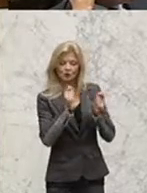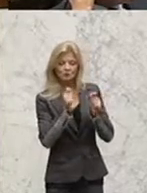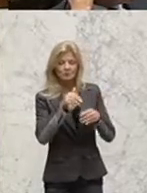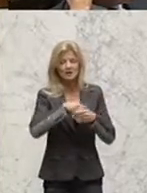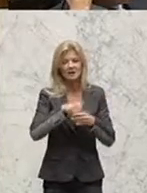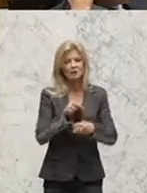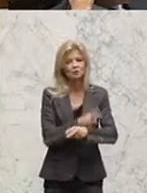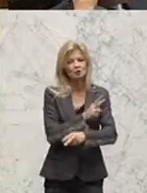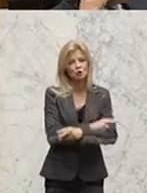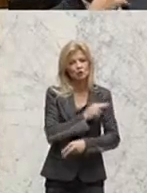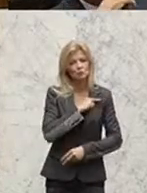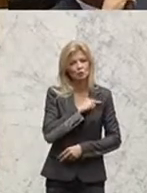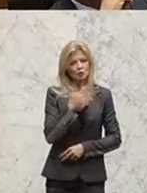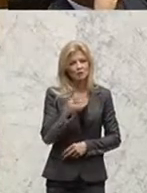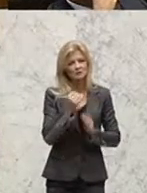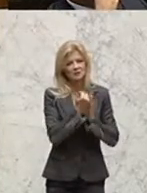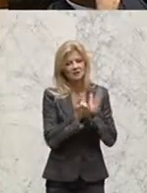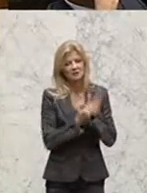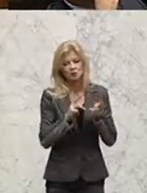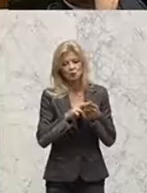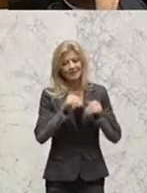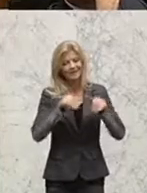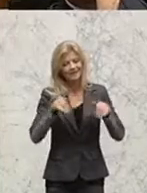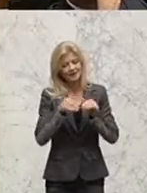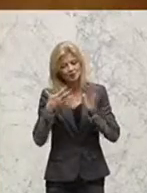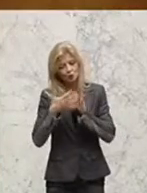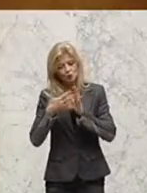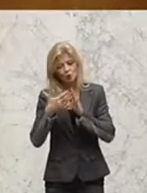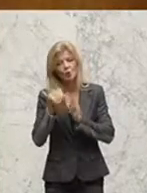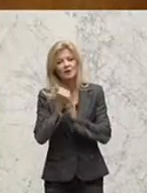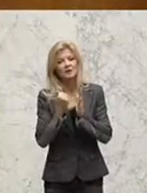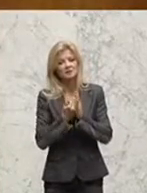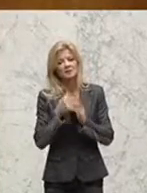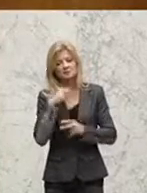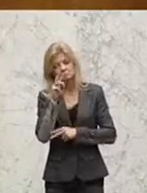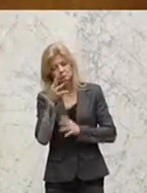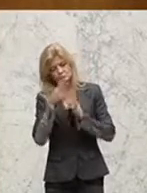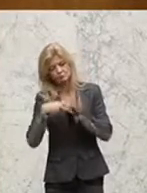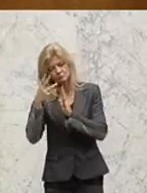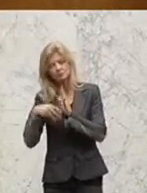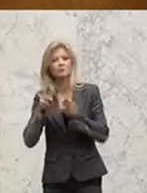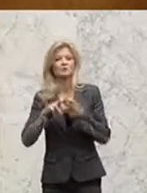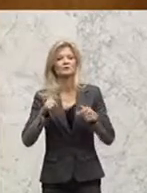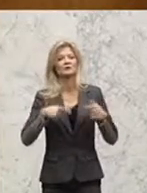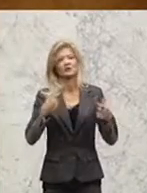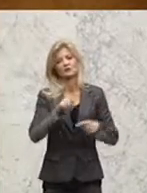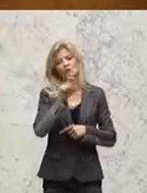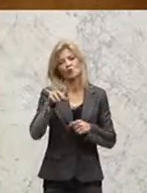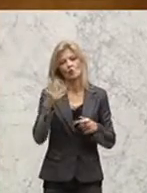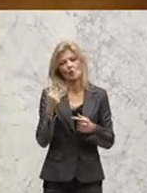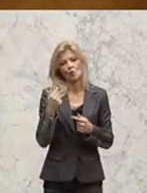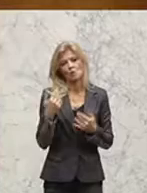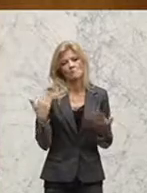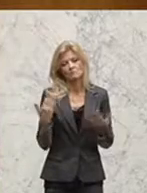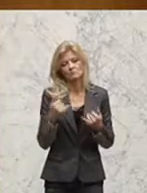Staatsbürgerschaftsgesetz und Grenzkontrollgesetz in Begutachtung und werden in den nächsten Wochen hier beschlossen. An